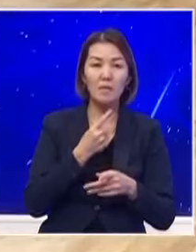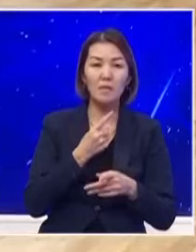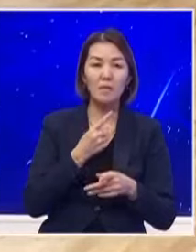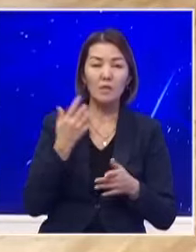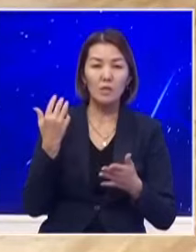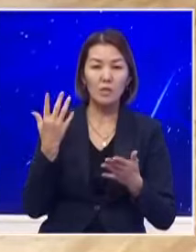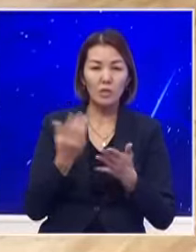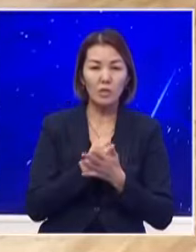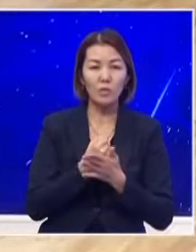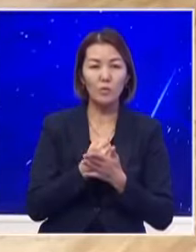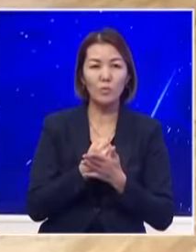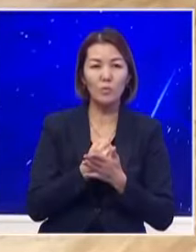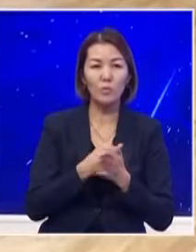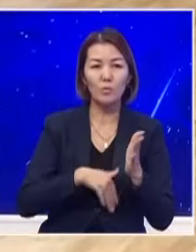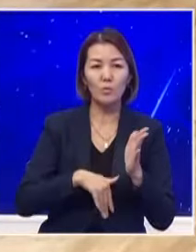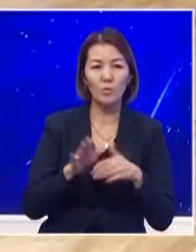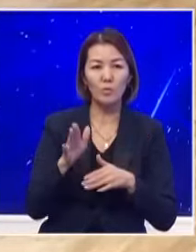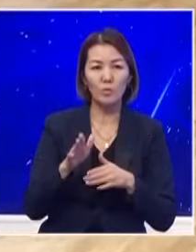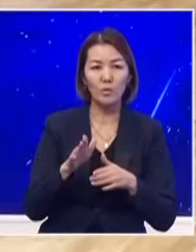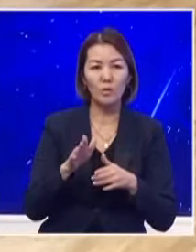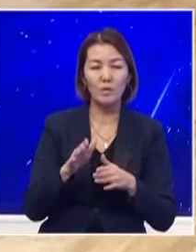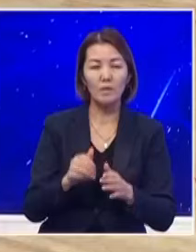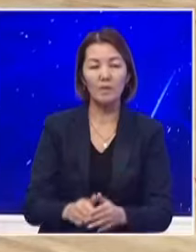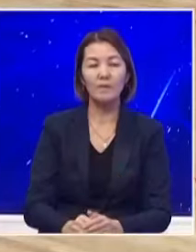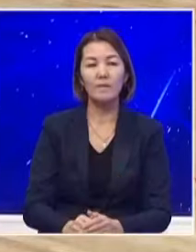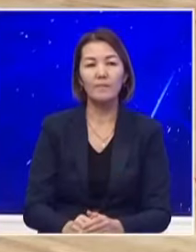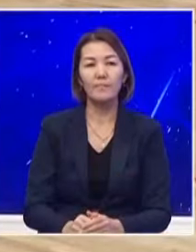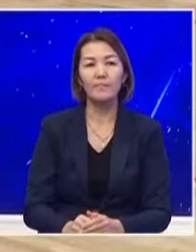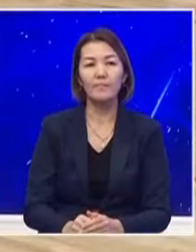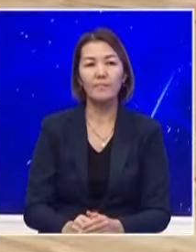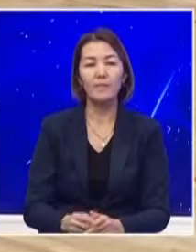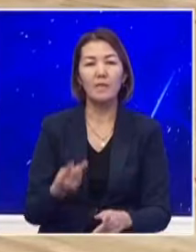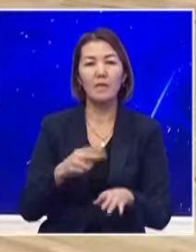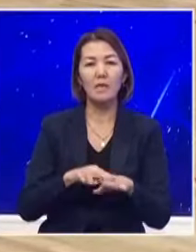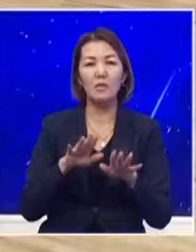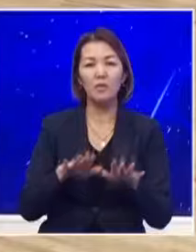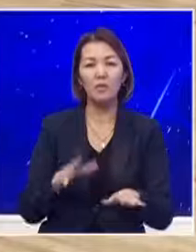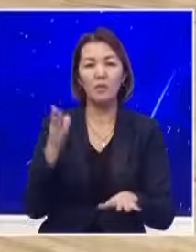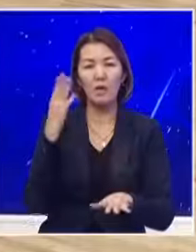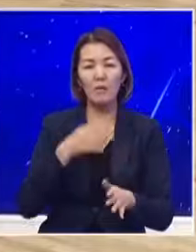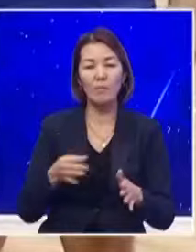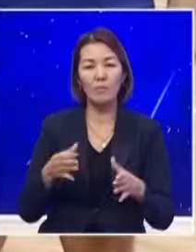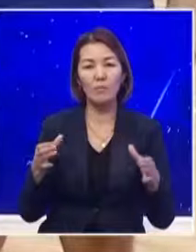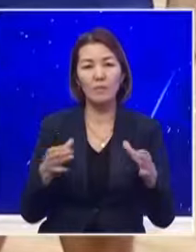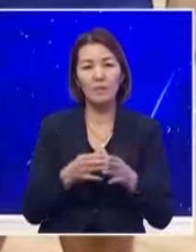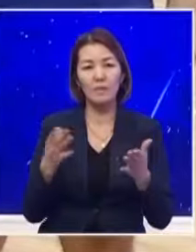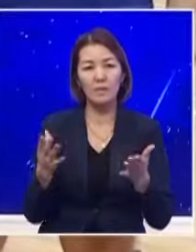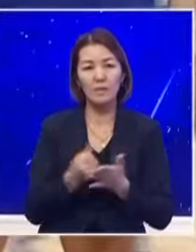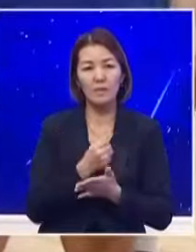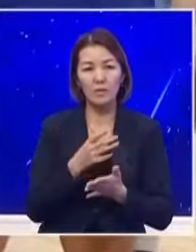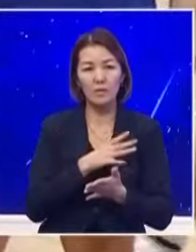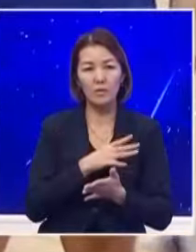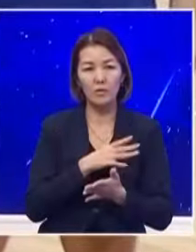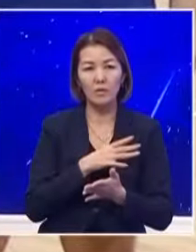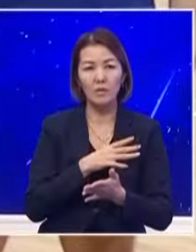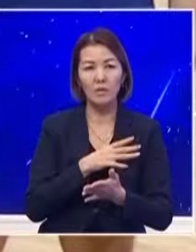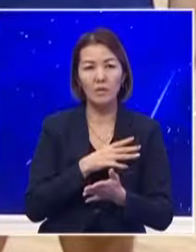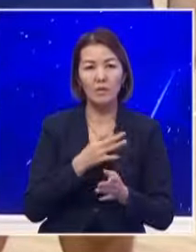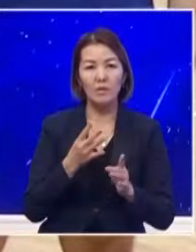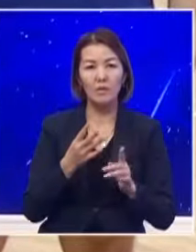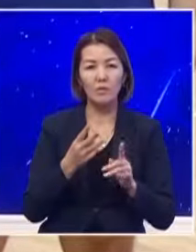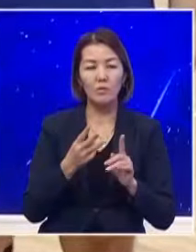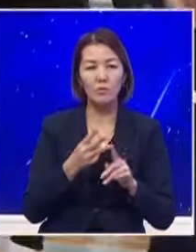себебі деңгей өсіп кетті футболдың, әсіресе журналистер арасында. Қола жүлдені Алматы қаласының тілшілерінен құралған сәнік Алматы ұжымы жеңіп алды.